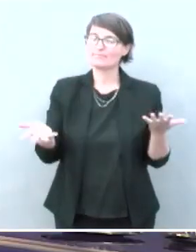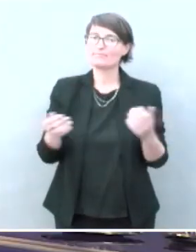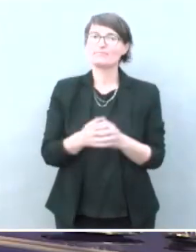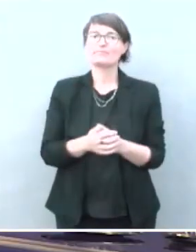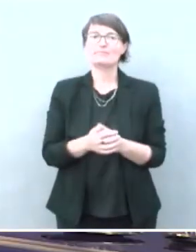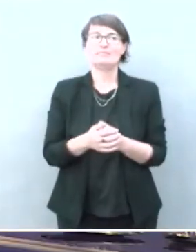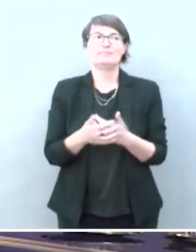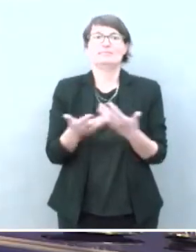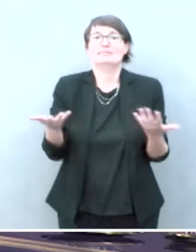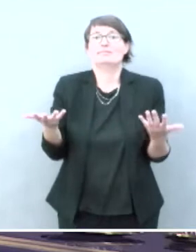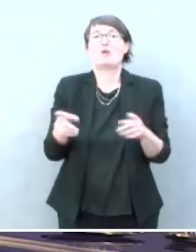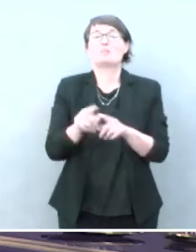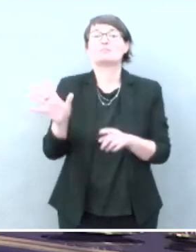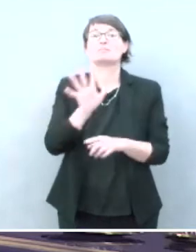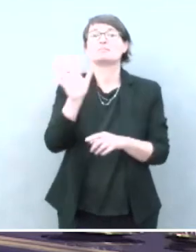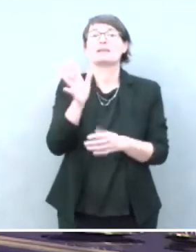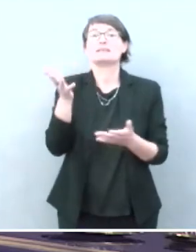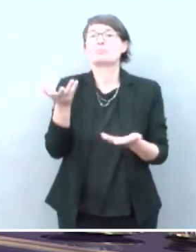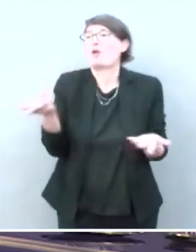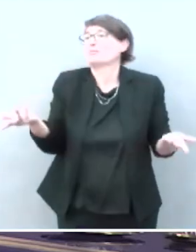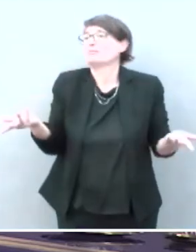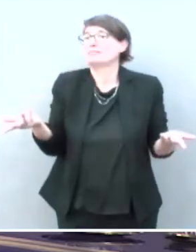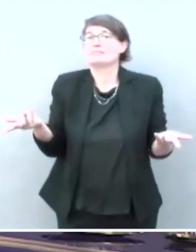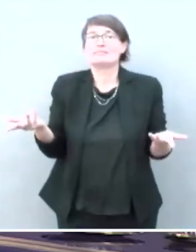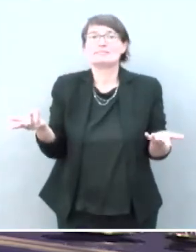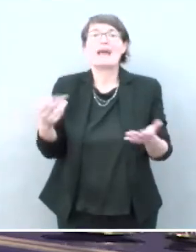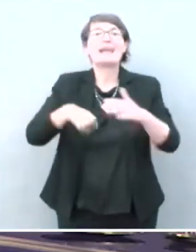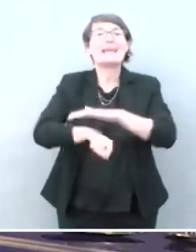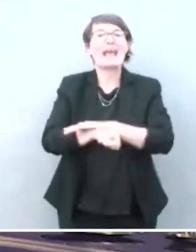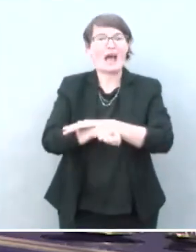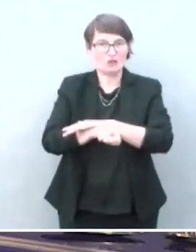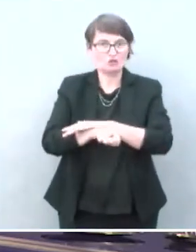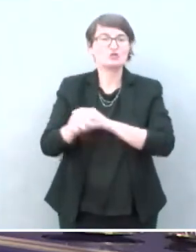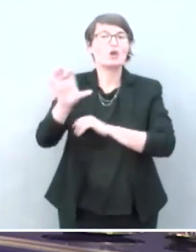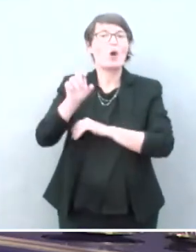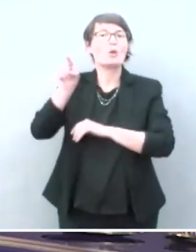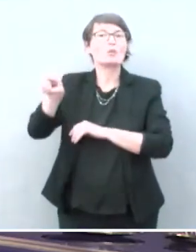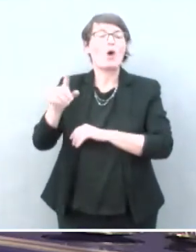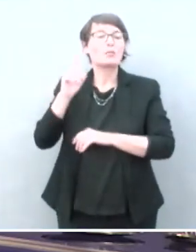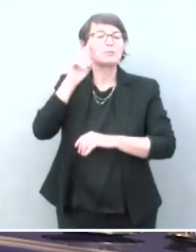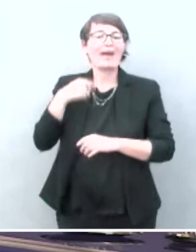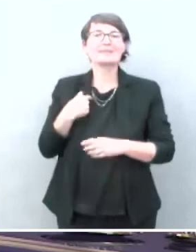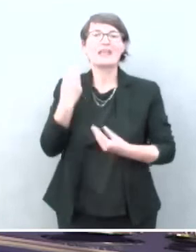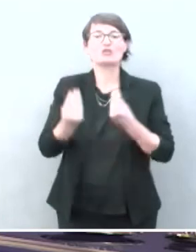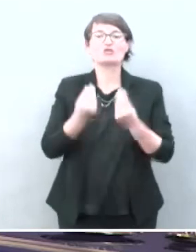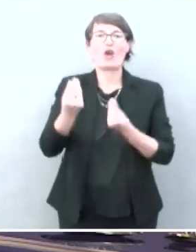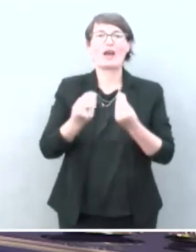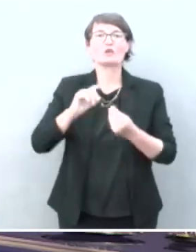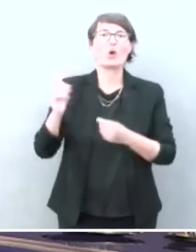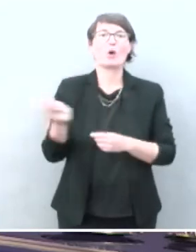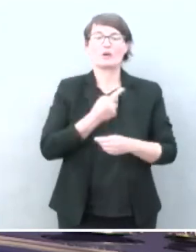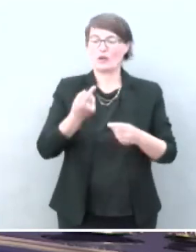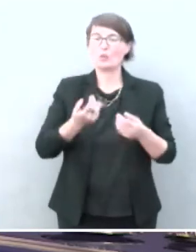europei, se tu metti in campo 11 con una palla attaccata al piede sarà difficile che vincano contro quegli altri. Quindi se vuoi